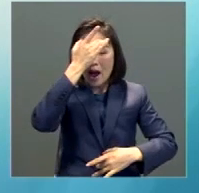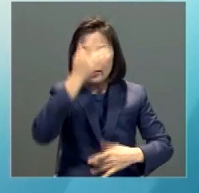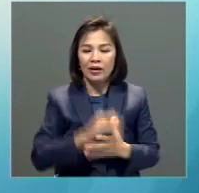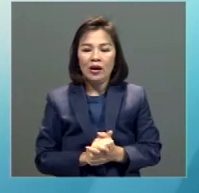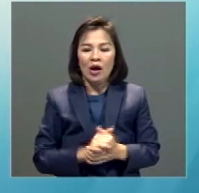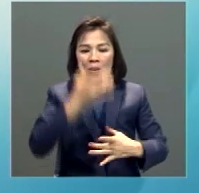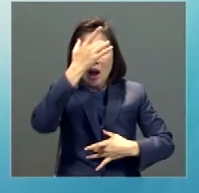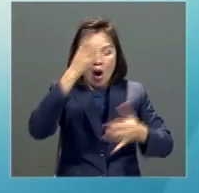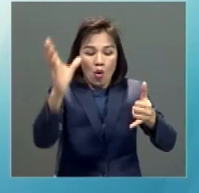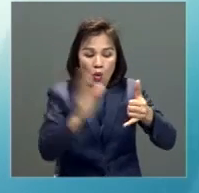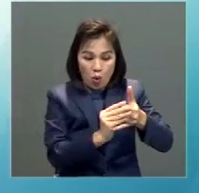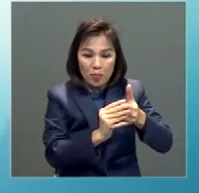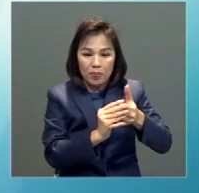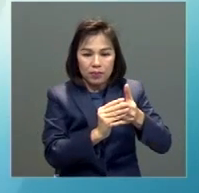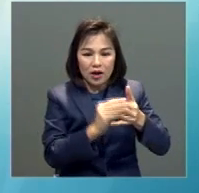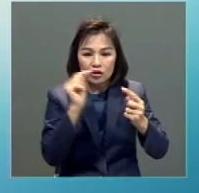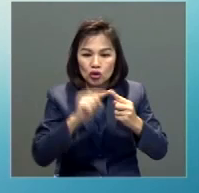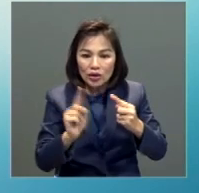จะมีตัวเลขของผู้ป่วยเลยแม้แต่รายเดียวนะครับมาดูในจังหวัดที่ตอนนี้เรามีสถิติเพิ่มขึ้นมาอีกกรอบนึงก็คือเรื่องของไม่มีผู้ป่วยรายงานในช่วง14